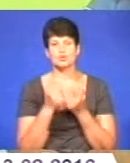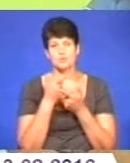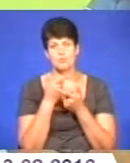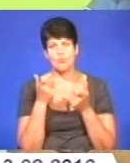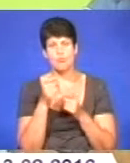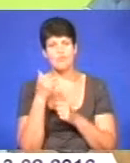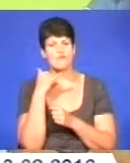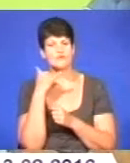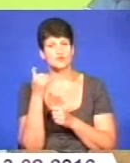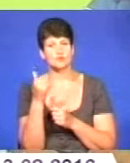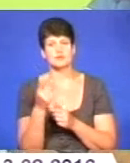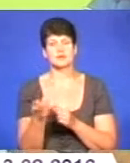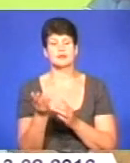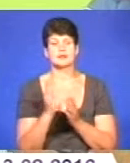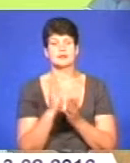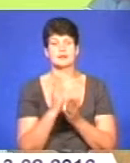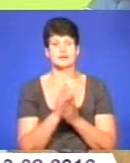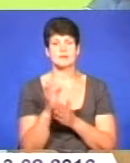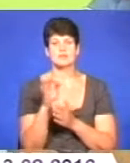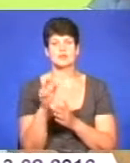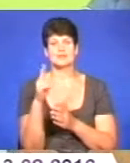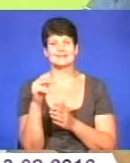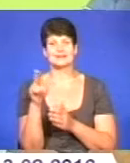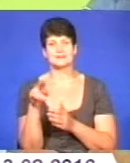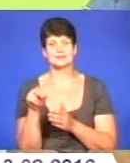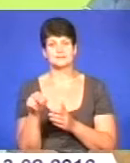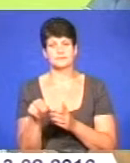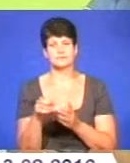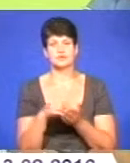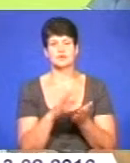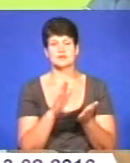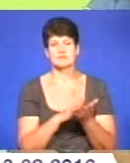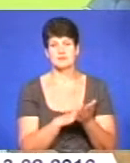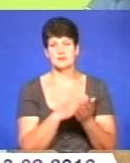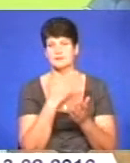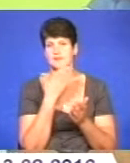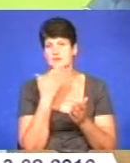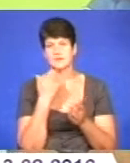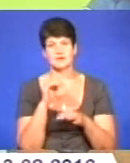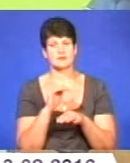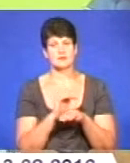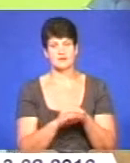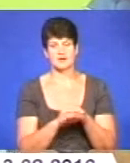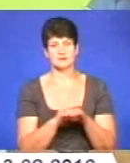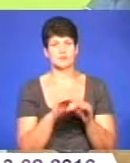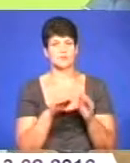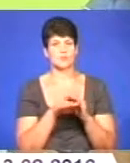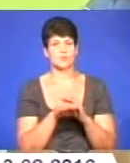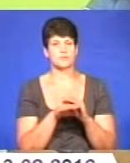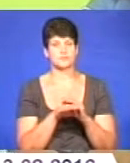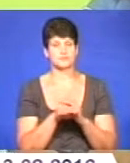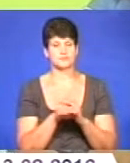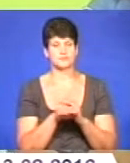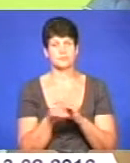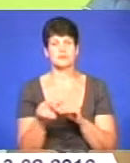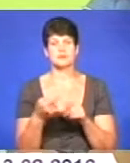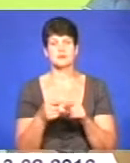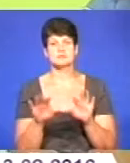про дорожньо-транспортну пригоду, воно реєструється. Немає фактів укриття таких